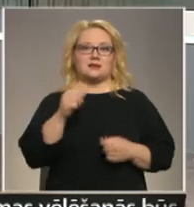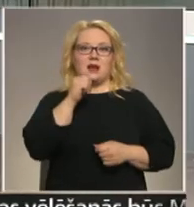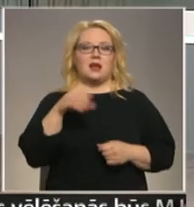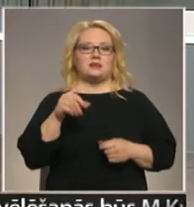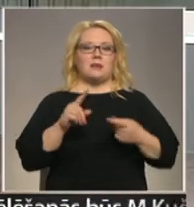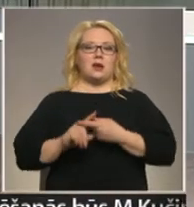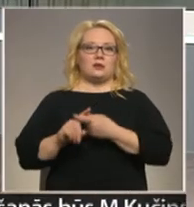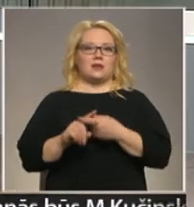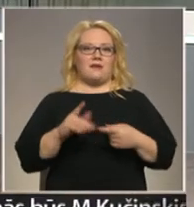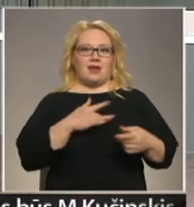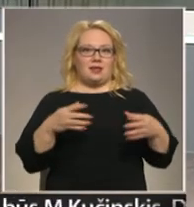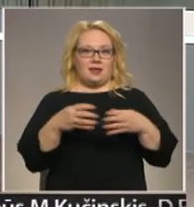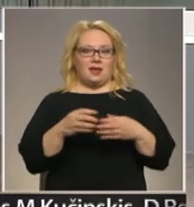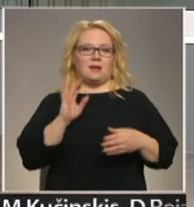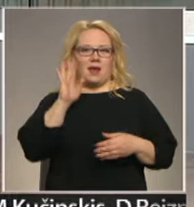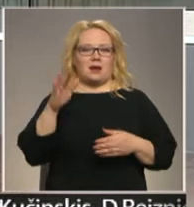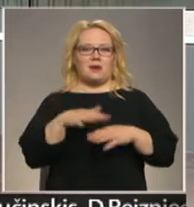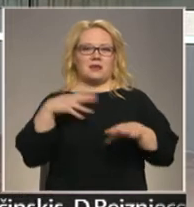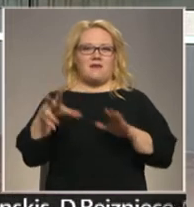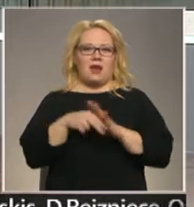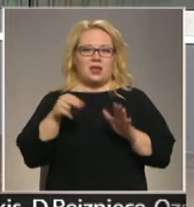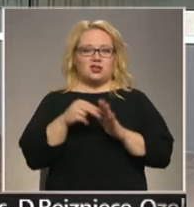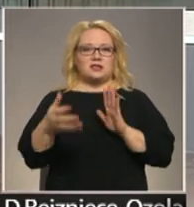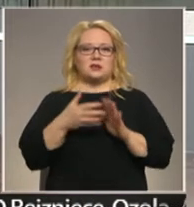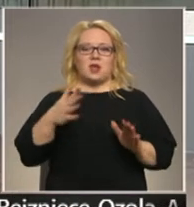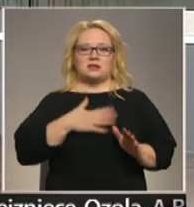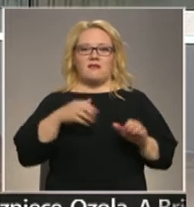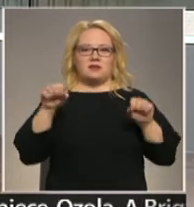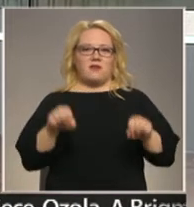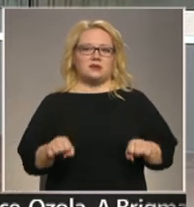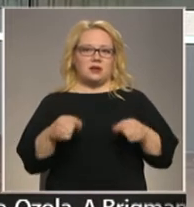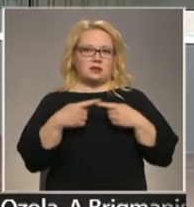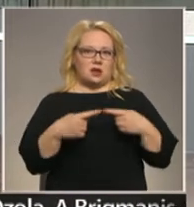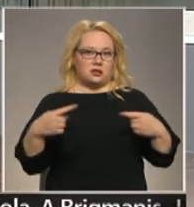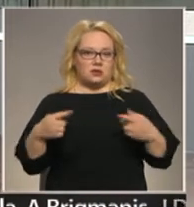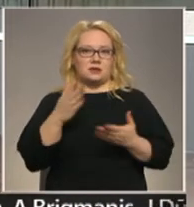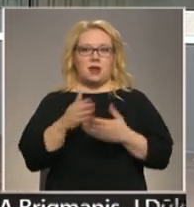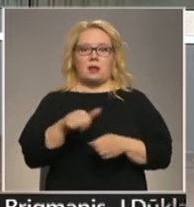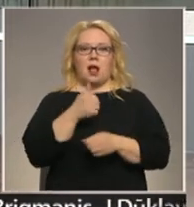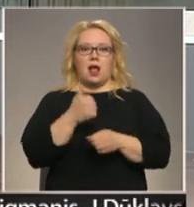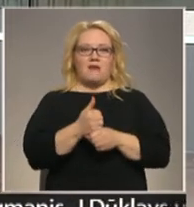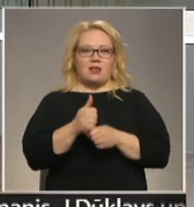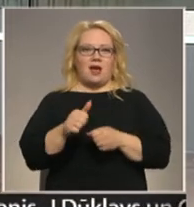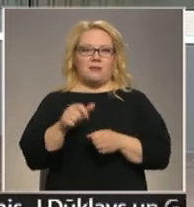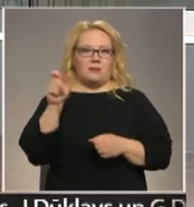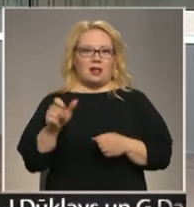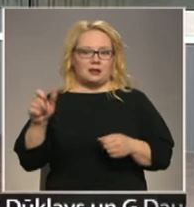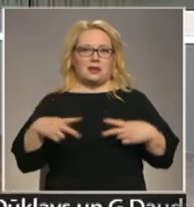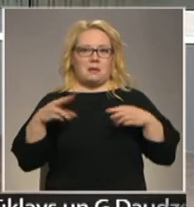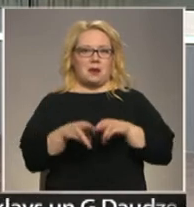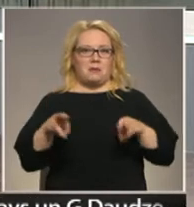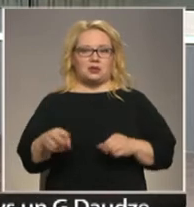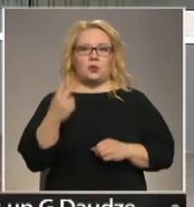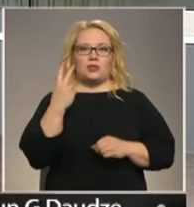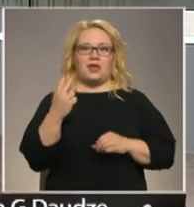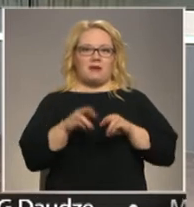Zaļo un zemnieku savienība gaidāmajās saimas vēlēšanās izmantos savas svaras resursu starp galvenajām lokomotīvēm premjers un